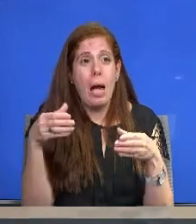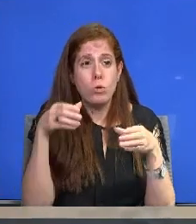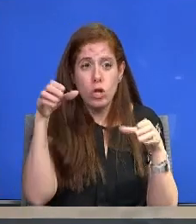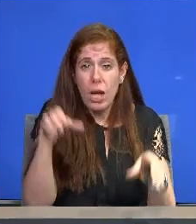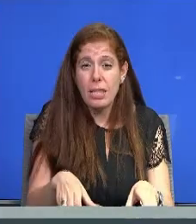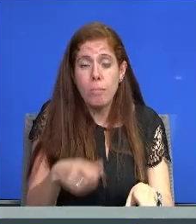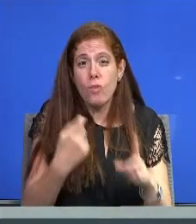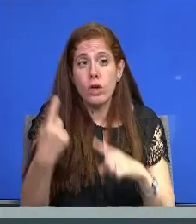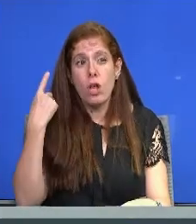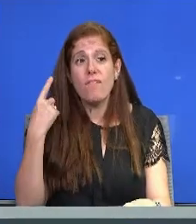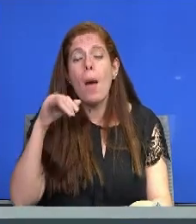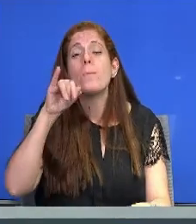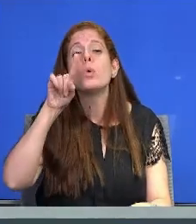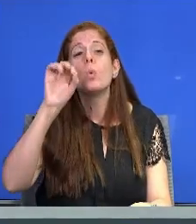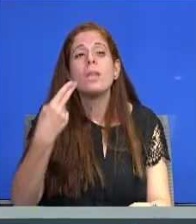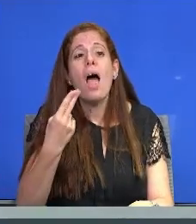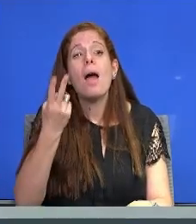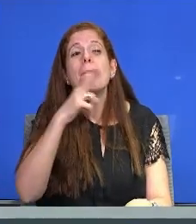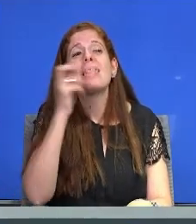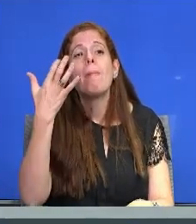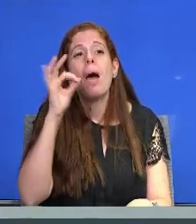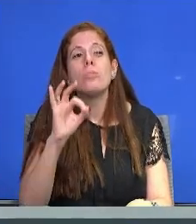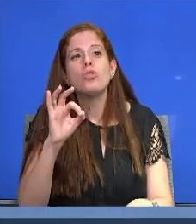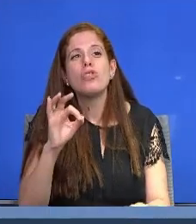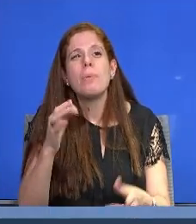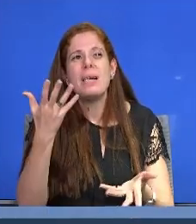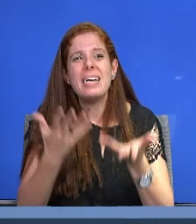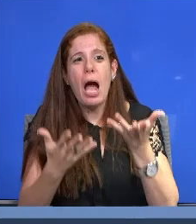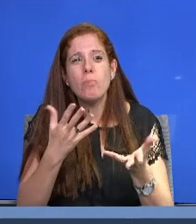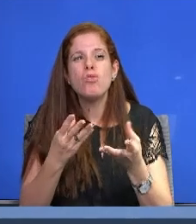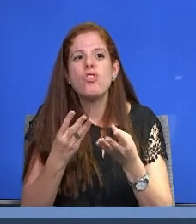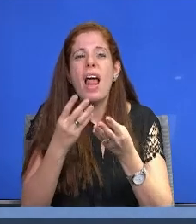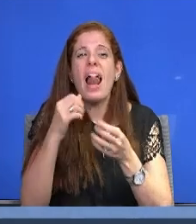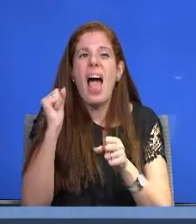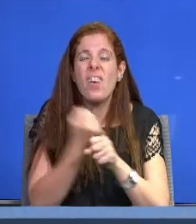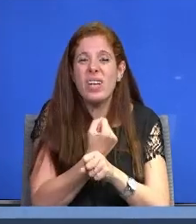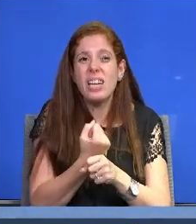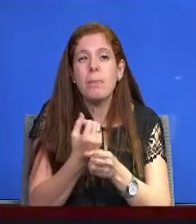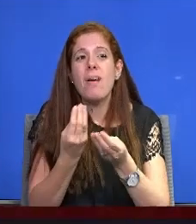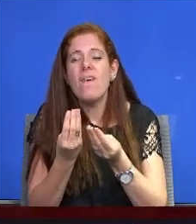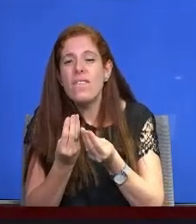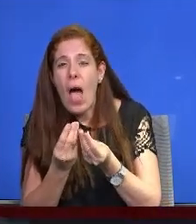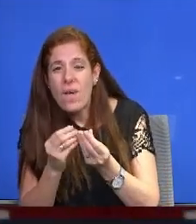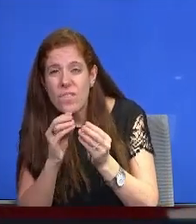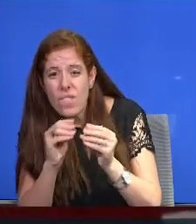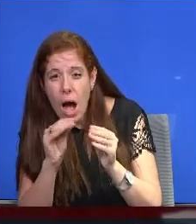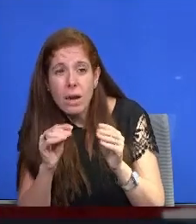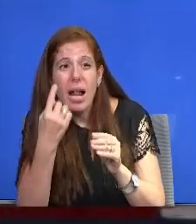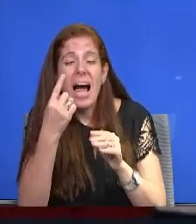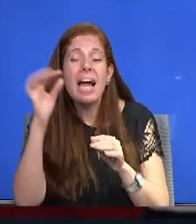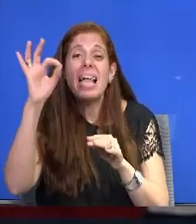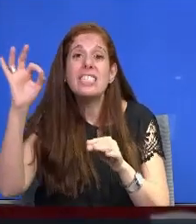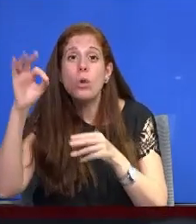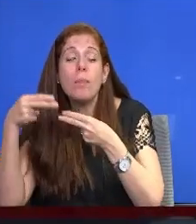המדבר במדינת יוטה הכילה כ-250 גרם של אבנים ואבק, מאחד האסטרואידים הקרובים ביותר לכדור הארץ.